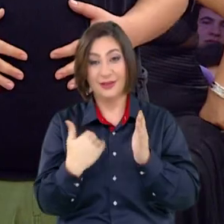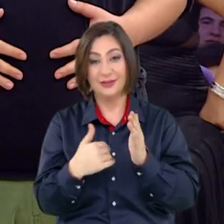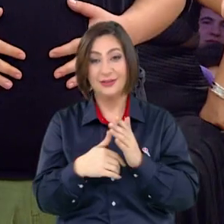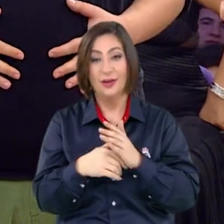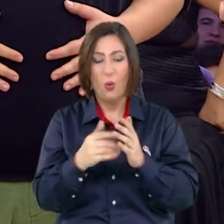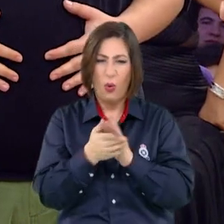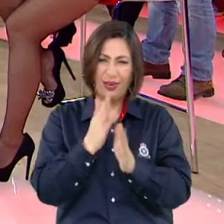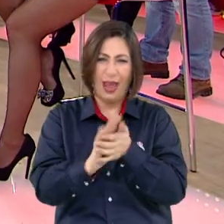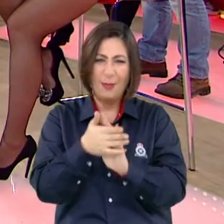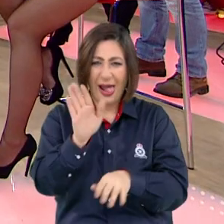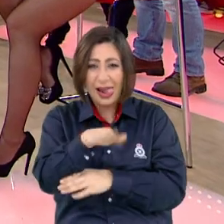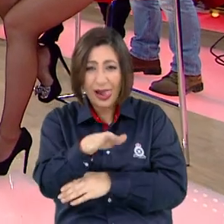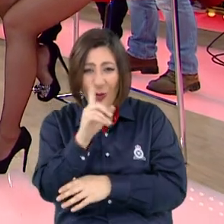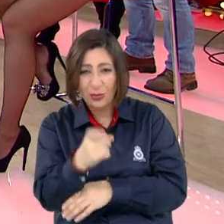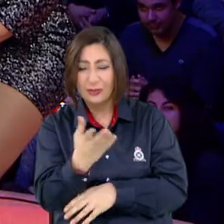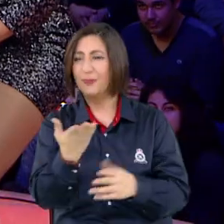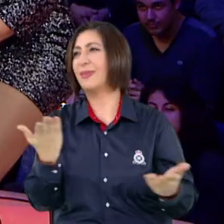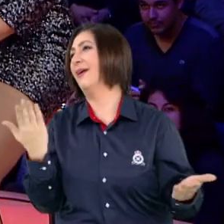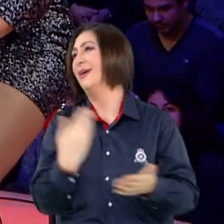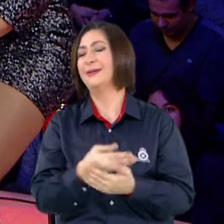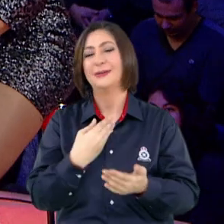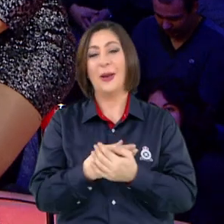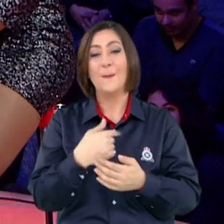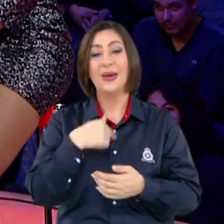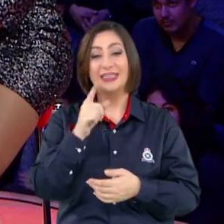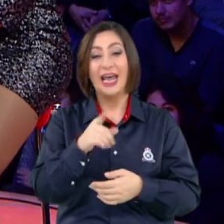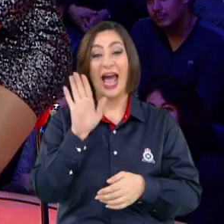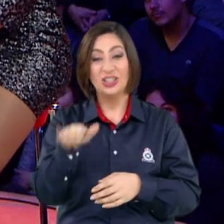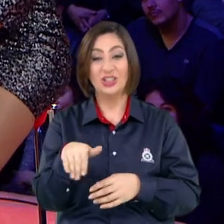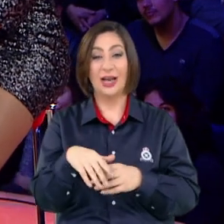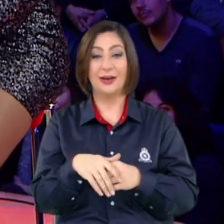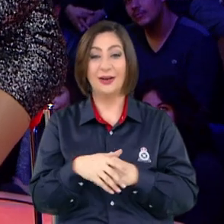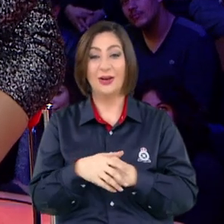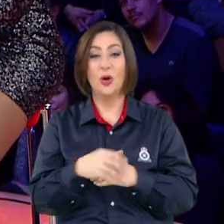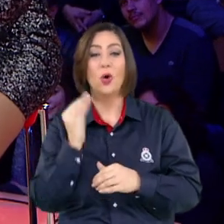Akbil ver. O kadar mı düştün? Evet. Allah evet. Allah. Ben sana ancak...